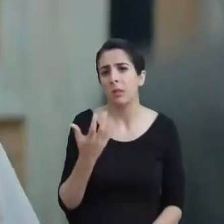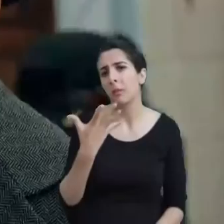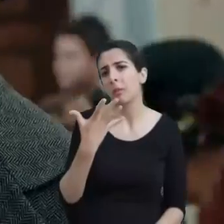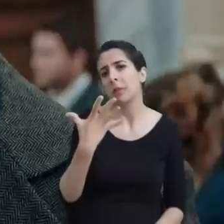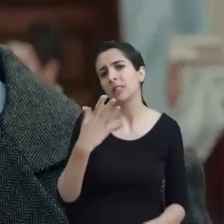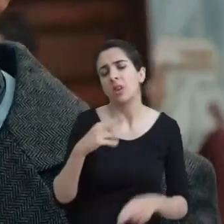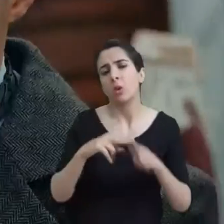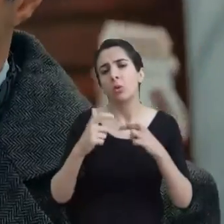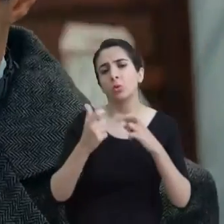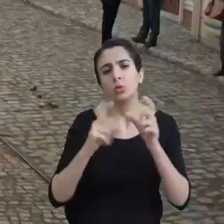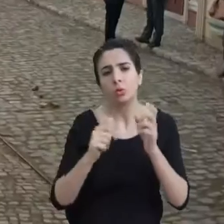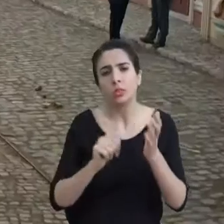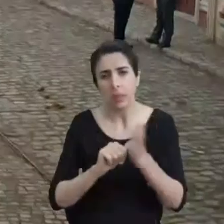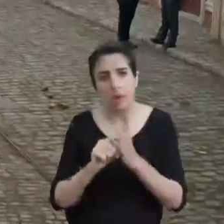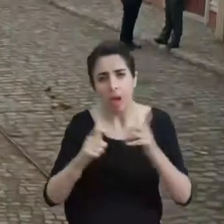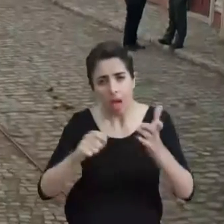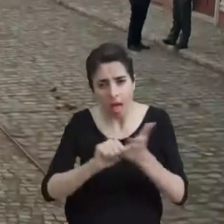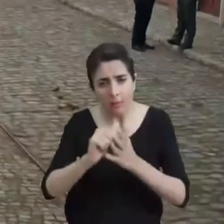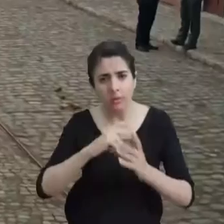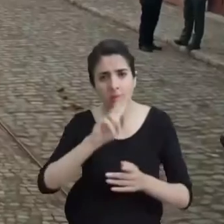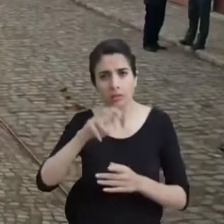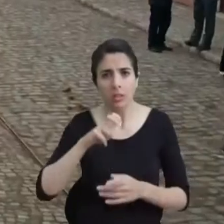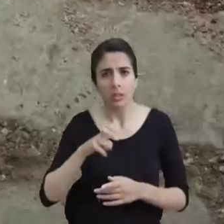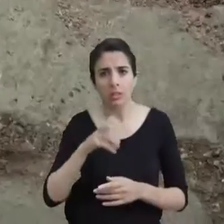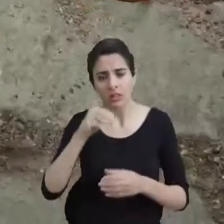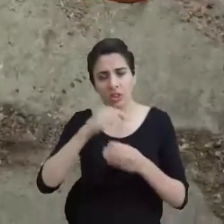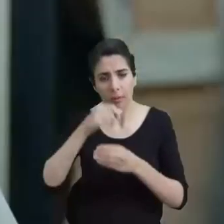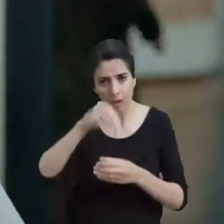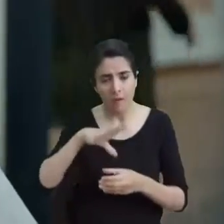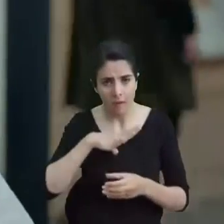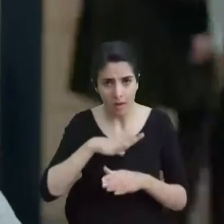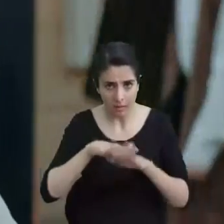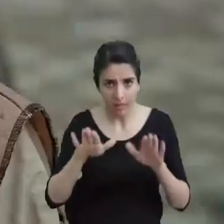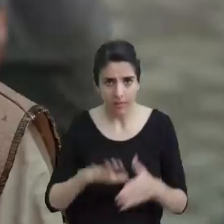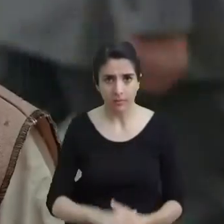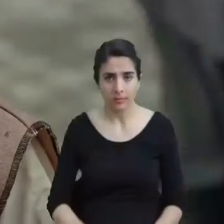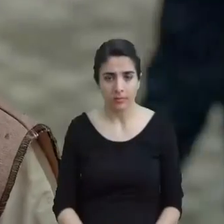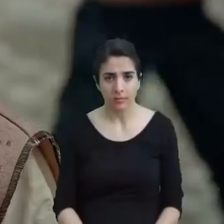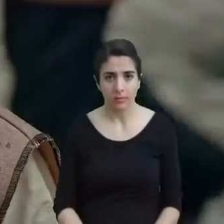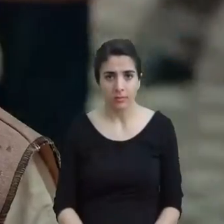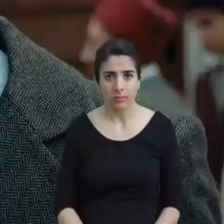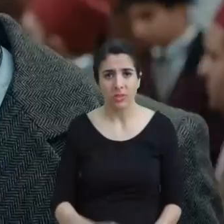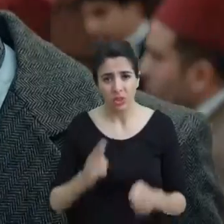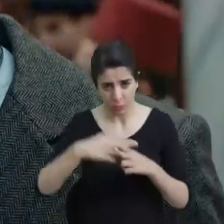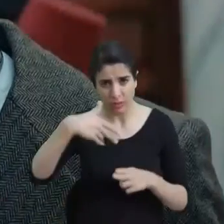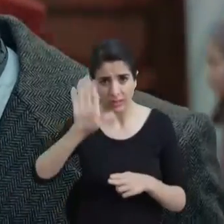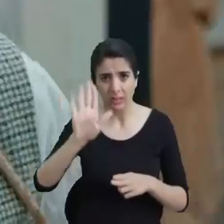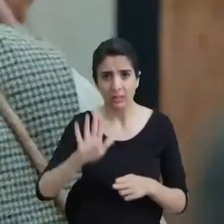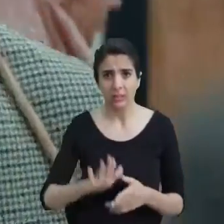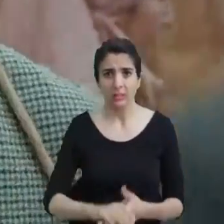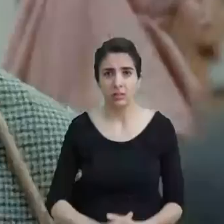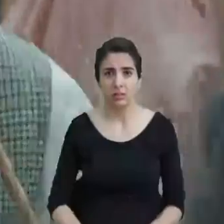5 kuruş eder. Tablanla birlikte alıyorum. 5 kuruşlu tabla için al. Yere bir kese attı. Çocuk bıyıklı adamın arkasına saklandı. Bas